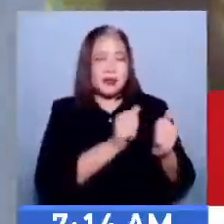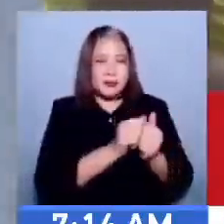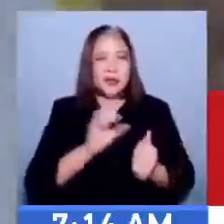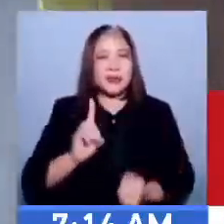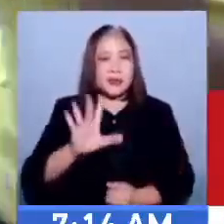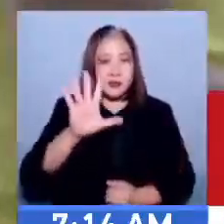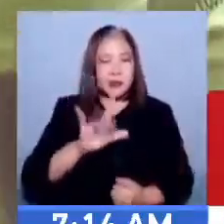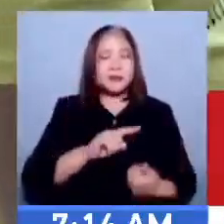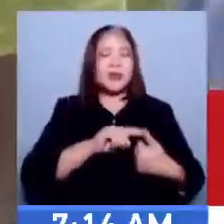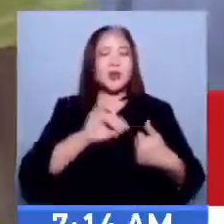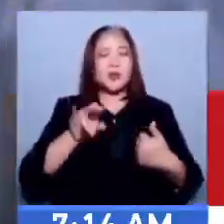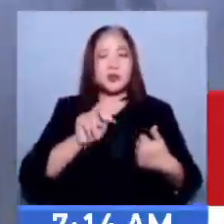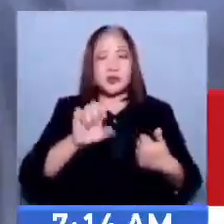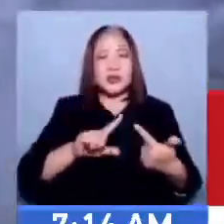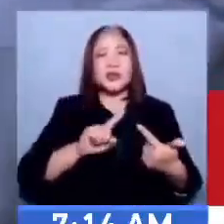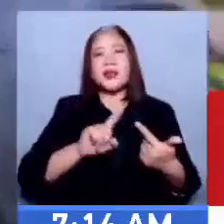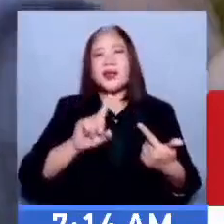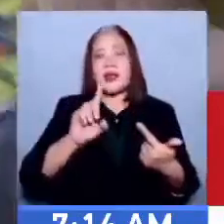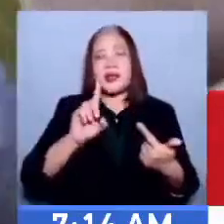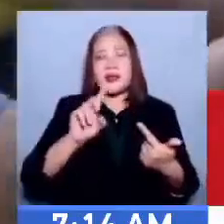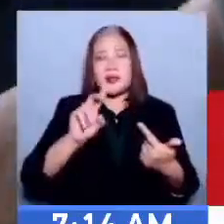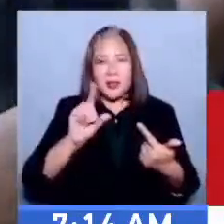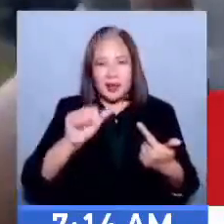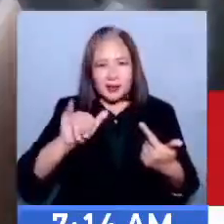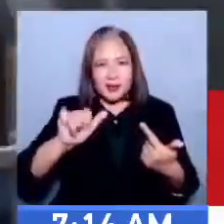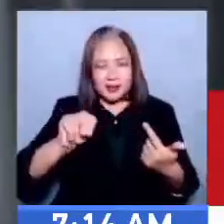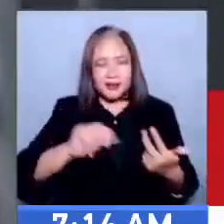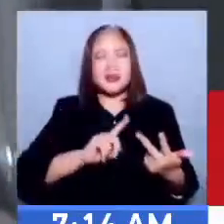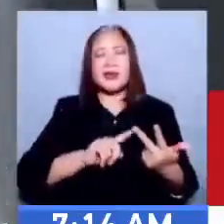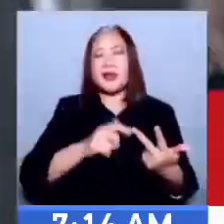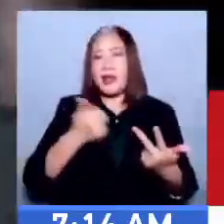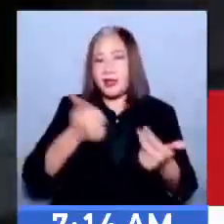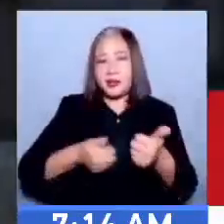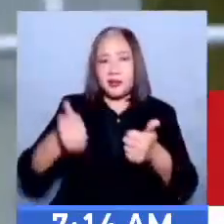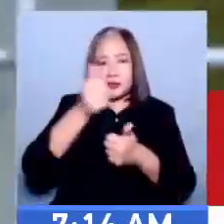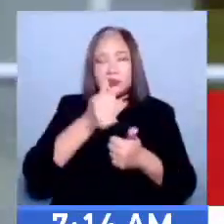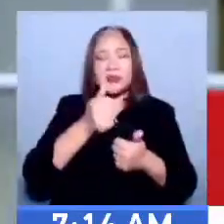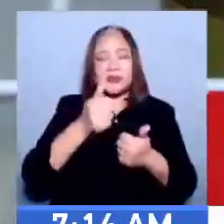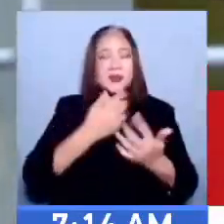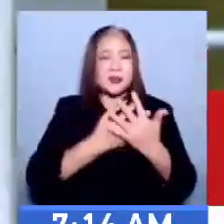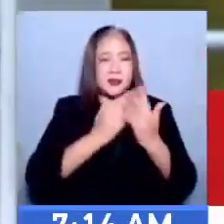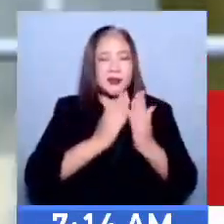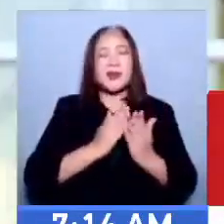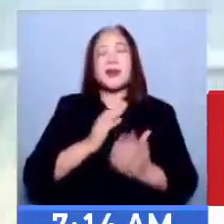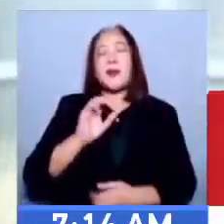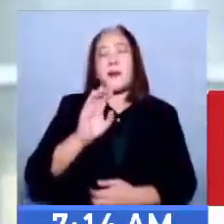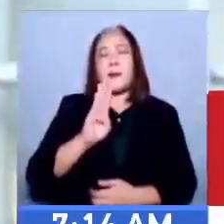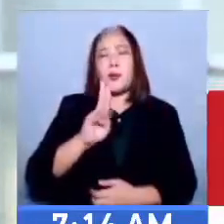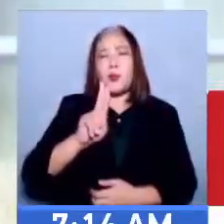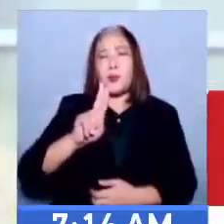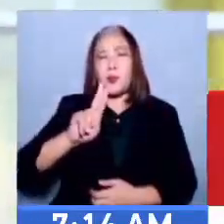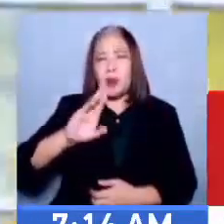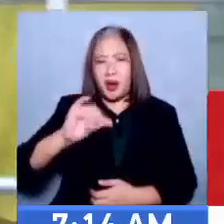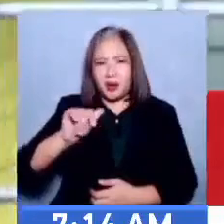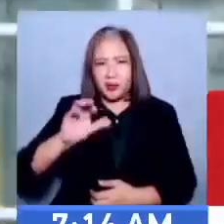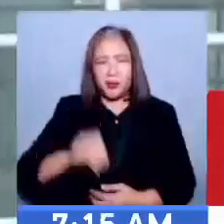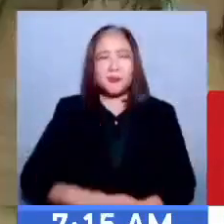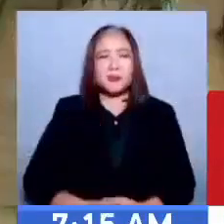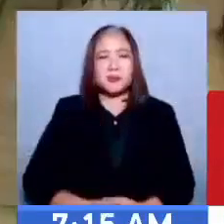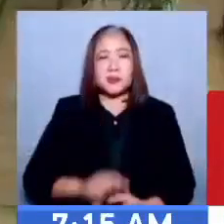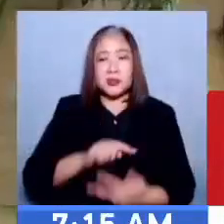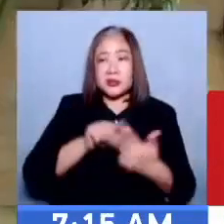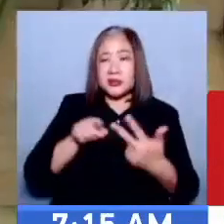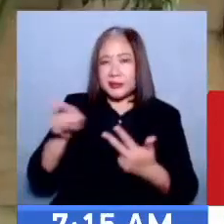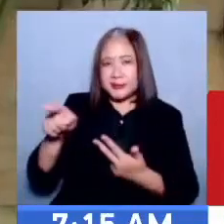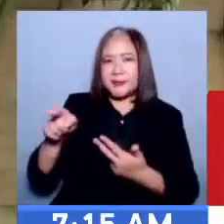Ronnie Dayan, pati si dating Bureau of Corrections Director Franklin Jesus Bucayo. Pinag-i-inhibit nila ang presiding judge sa kaso